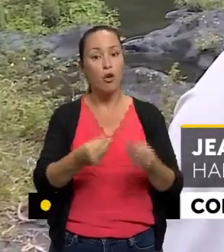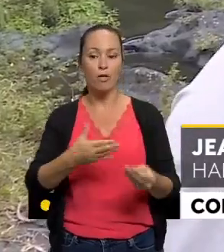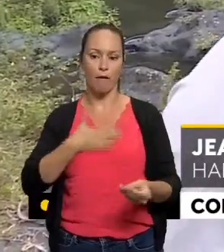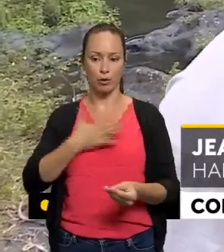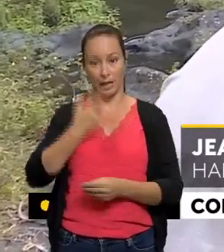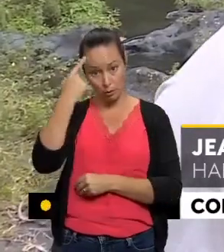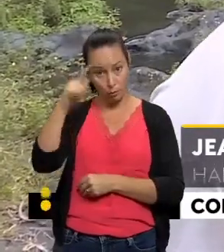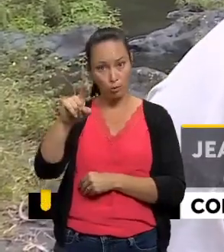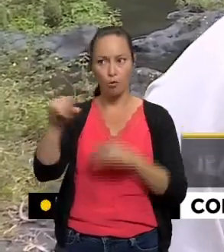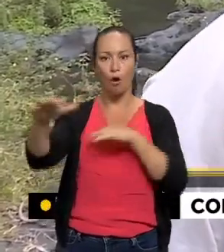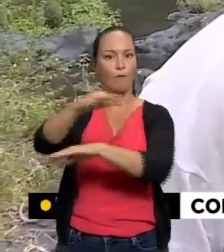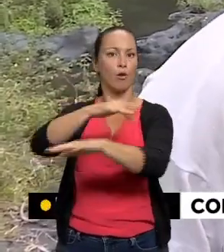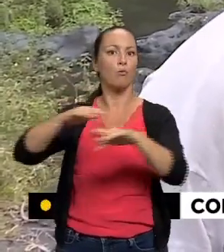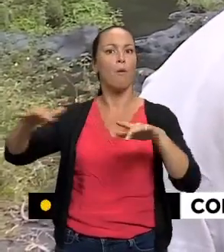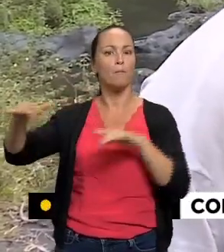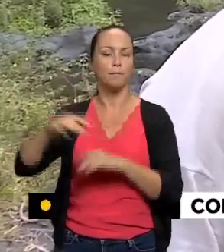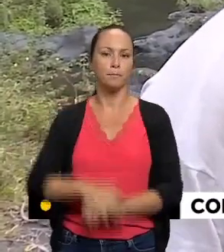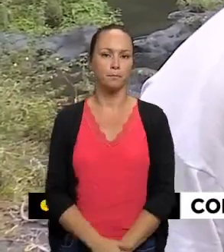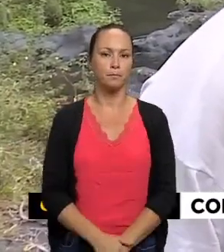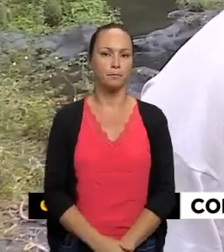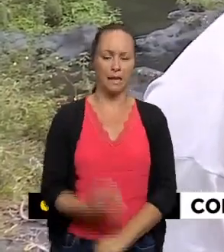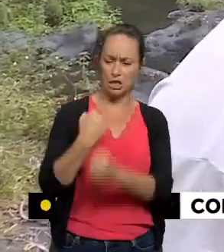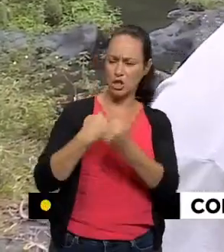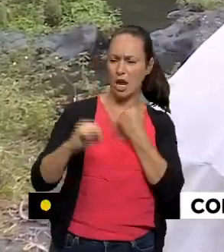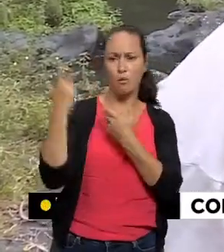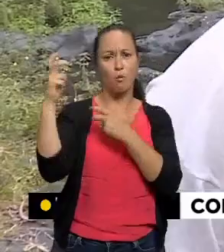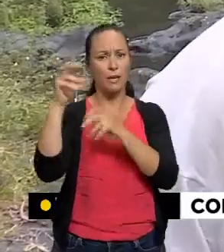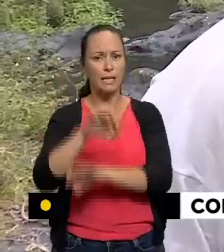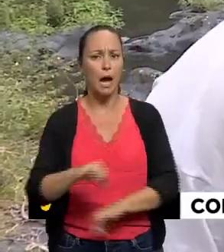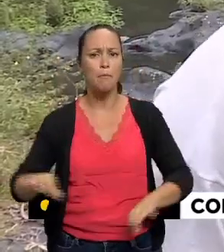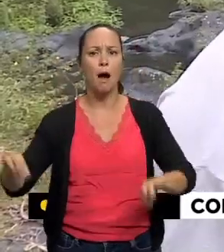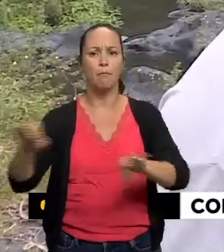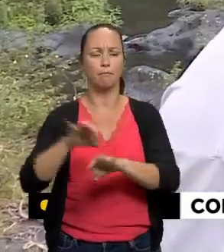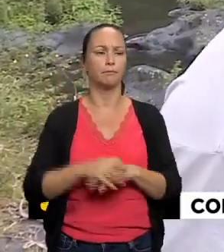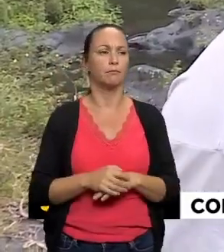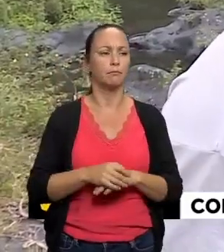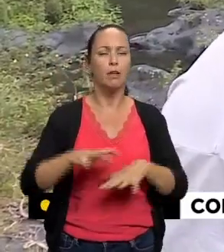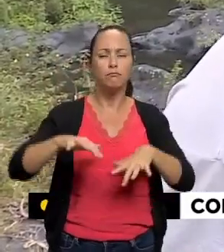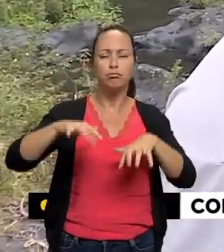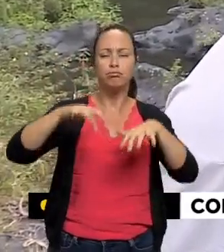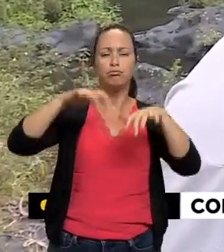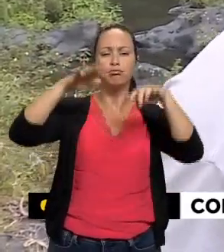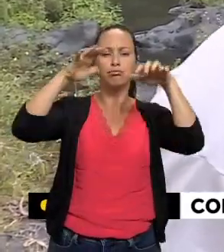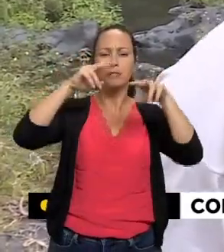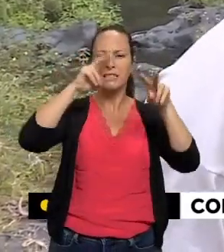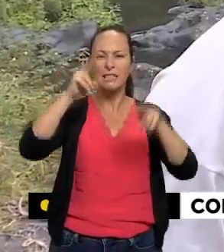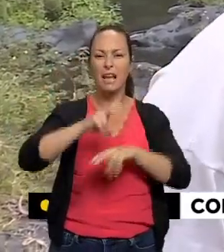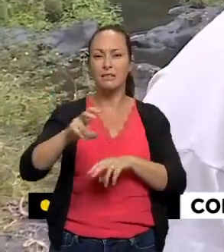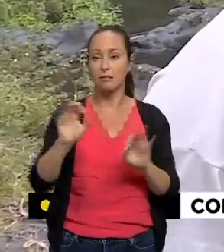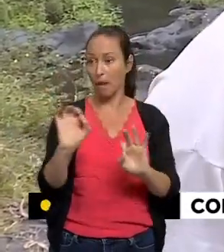nuisances, on va dire, sonores. Il n'y a pas de fumée, de gaz toxique. Et puis, c'est que du